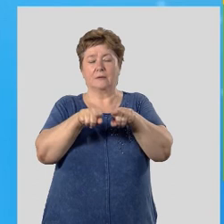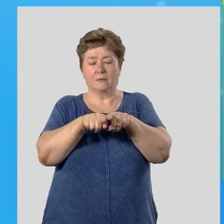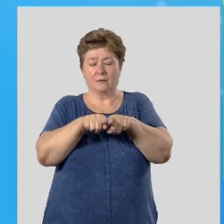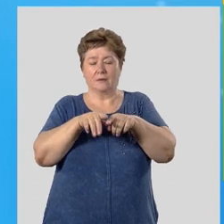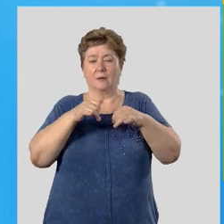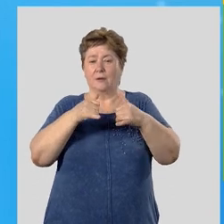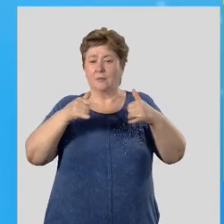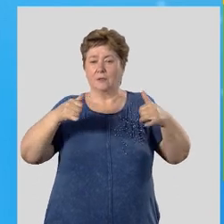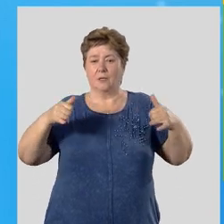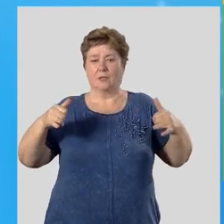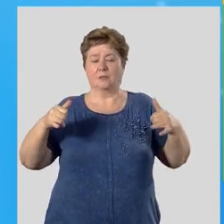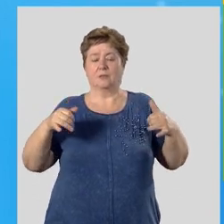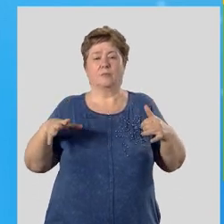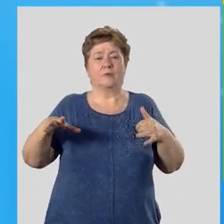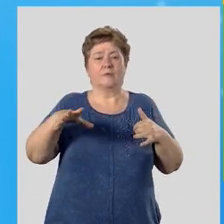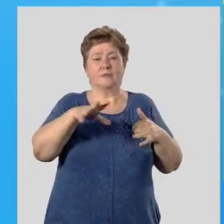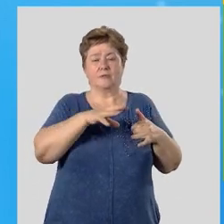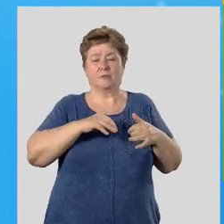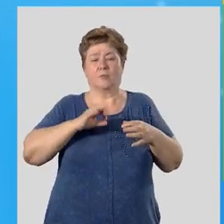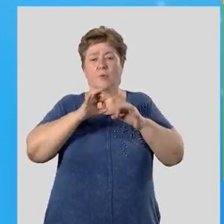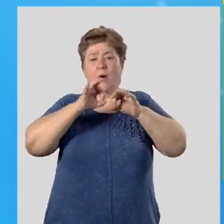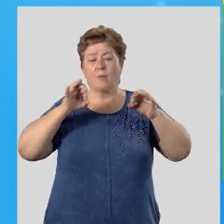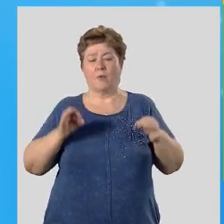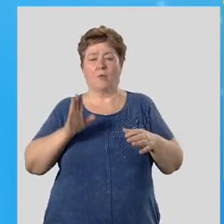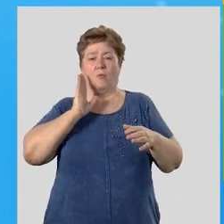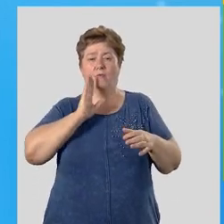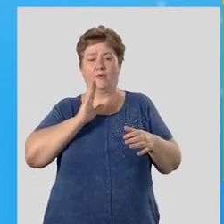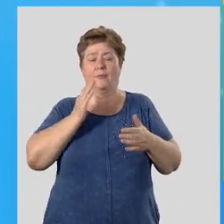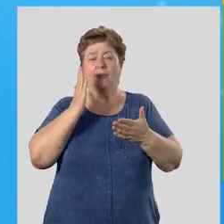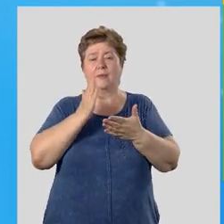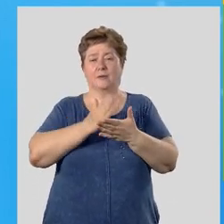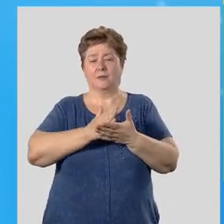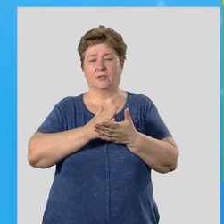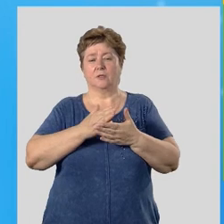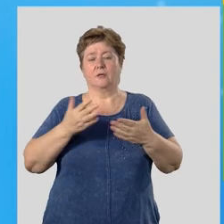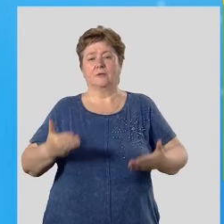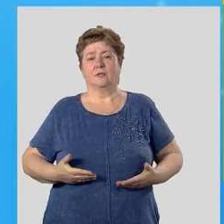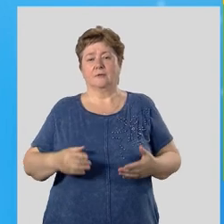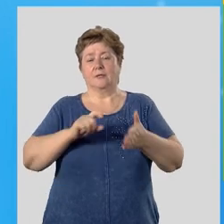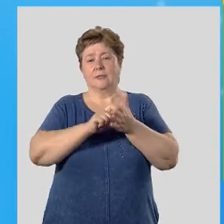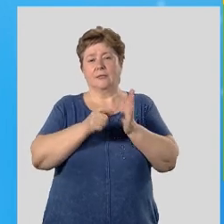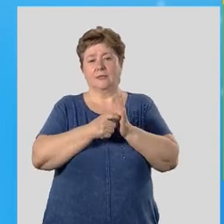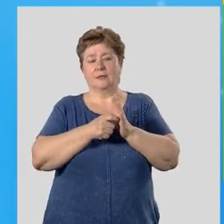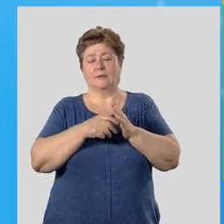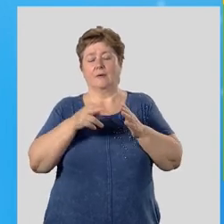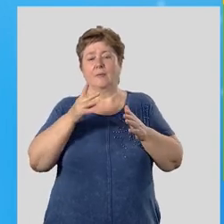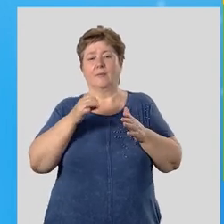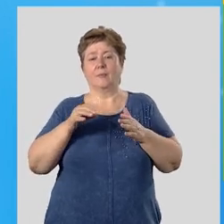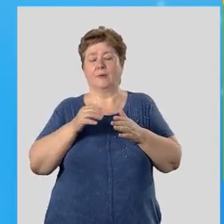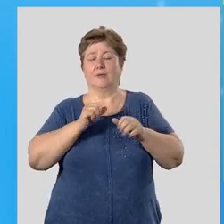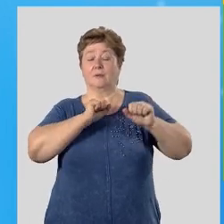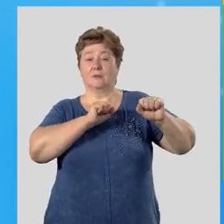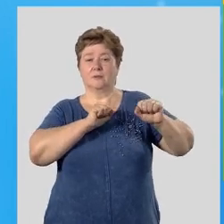равномерно распределяется по всему объему воды, находящейся в живых клетках,